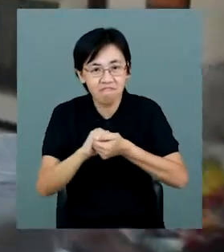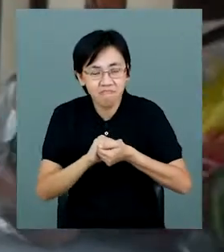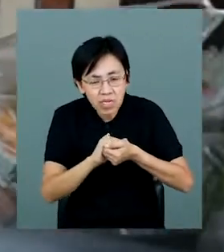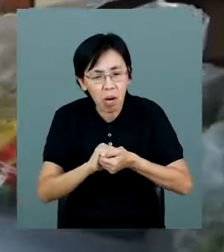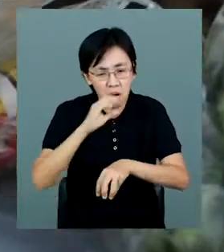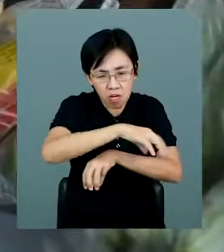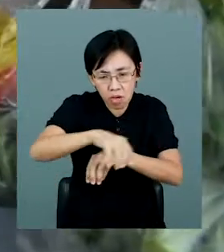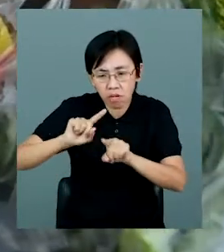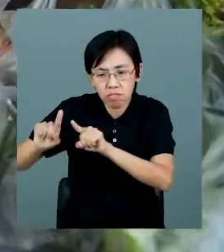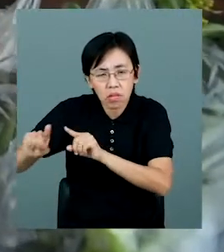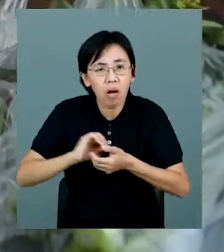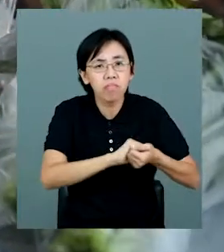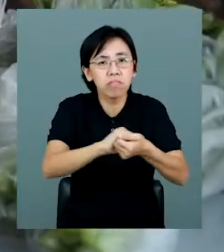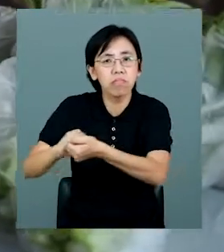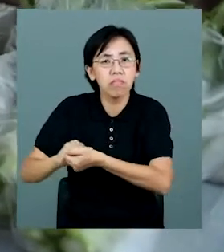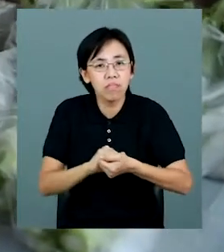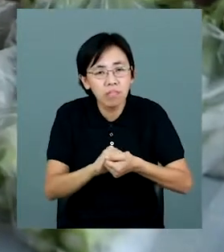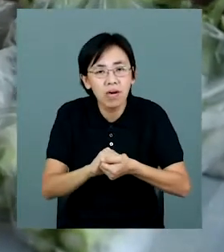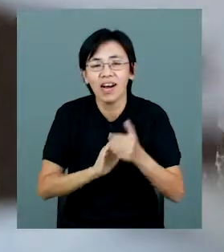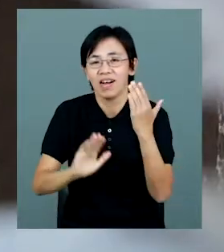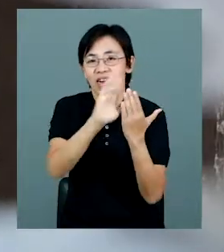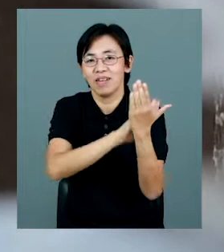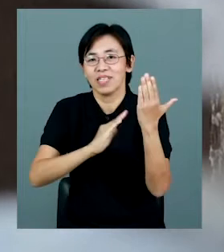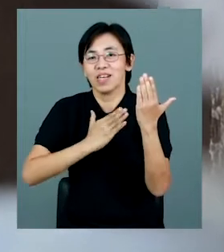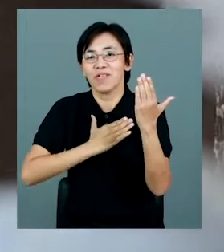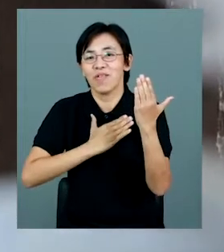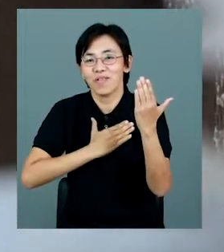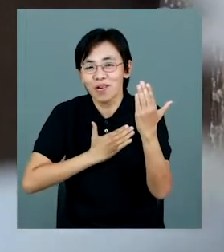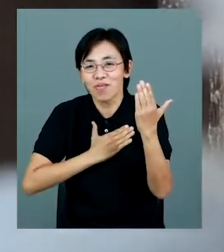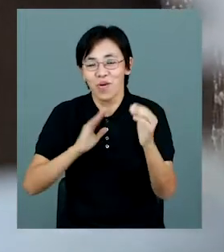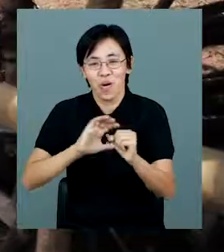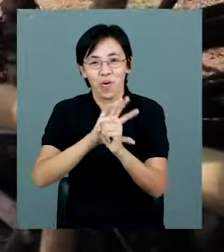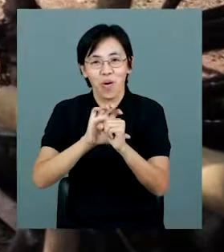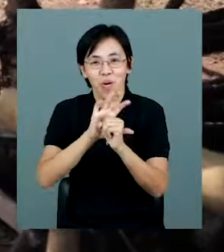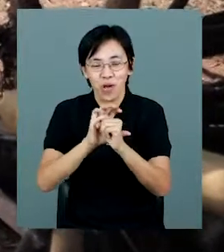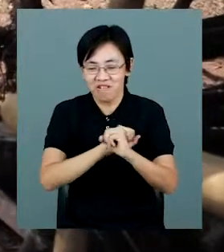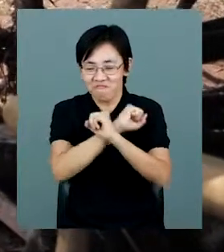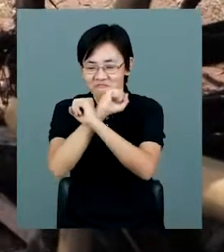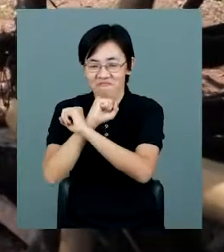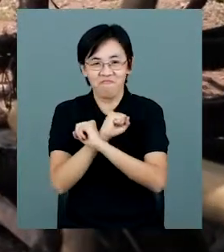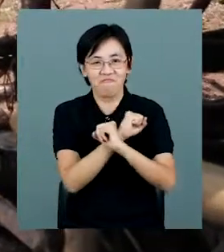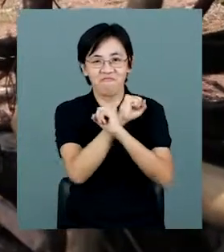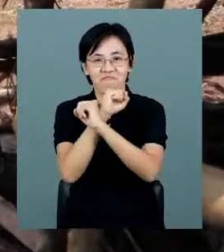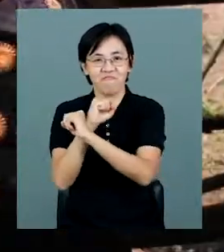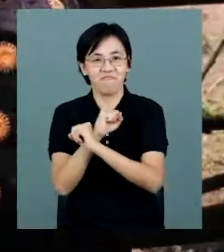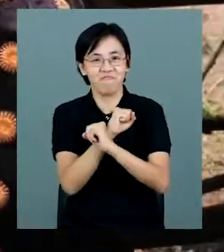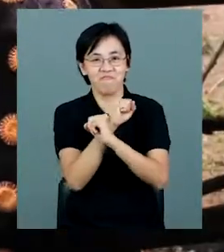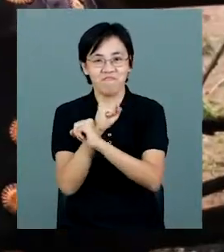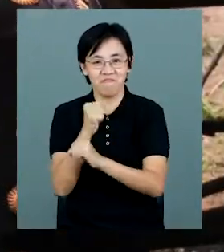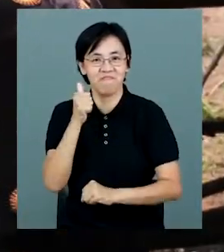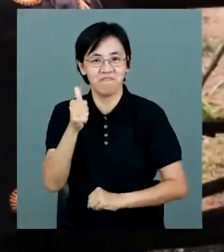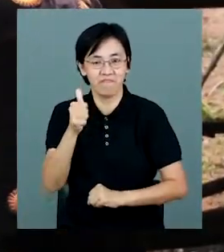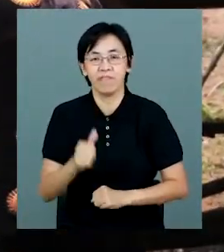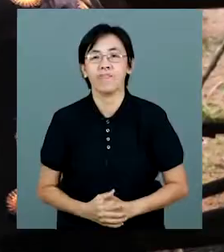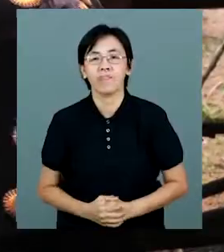มกับภาคส่วนอื่นๆนะครับทำให้บ้านเราเมืองเรานั้นยังคงยืนหยัดต่อสู้แล้วก็ป้องกันการระบาดของไวรัส